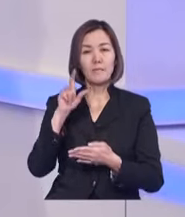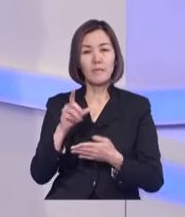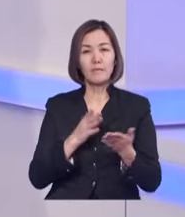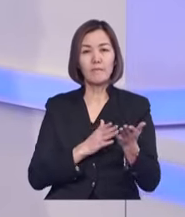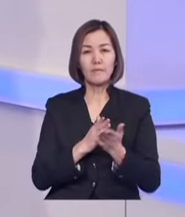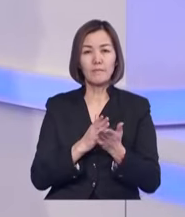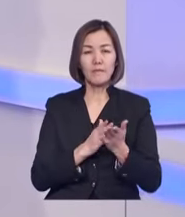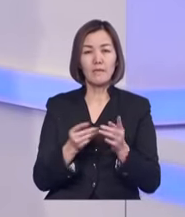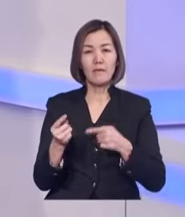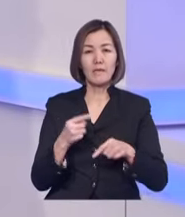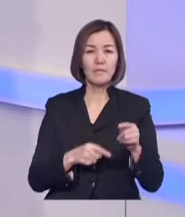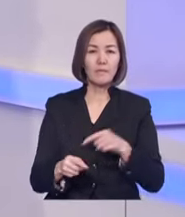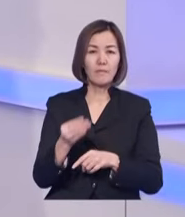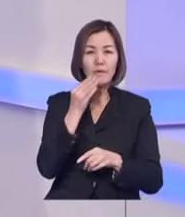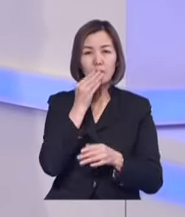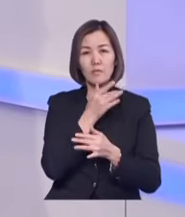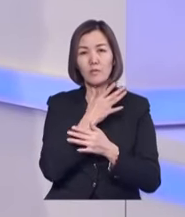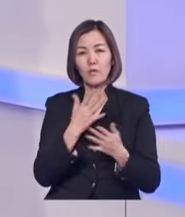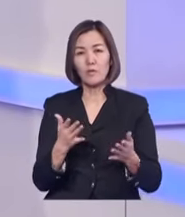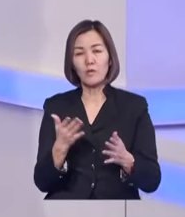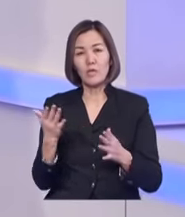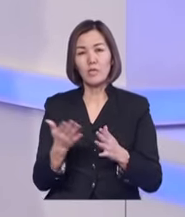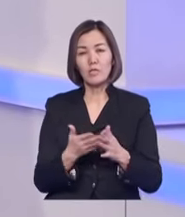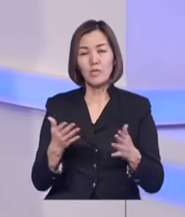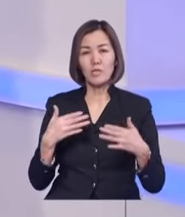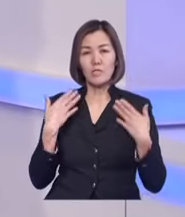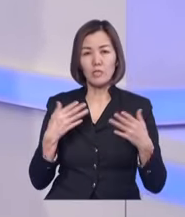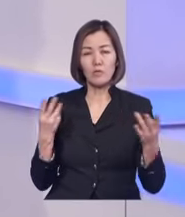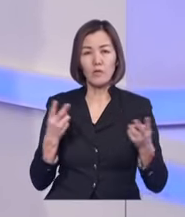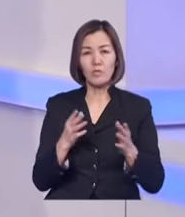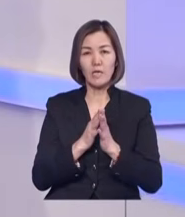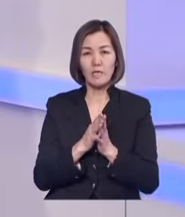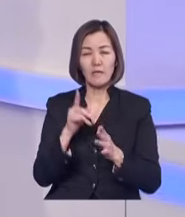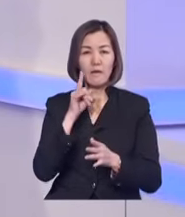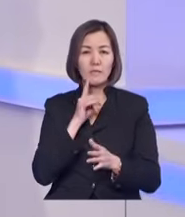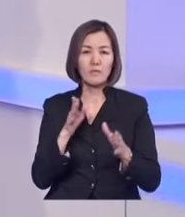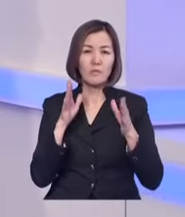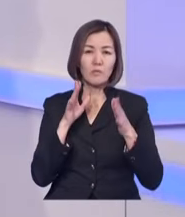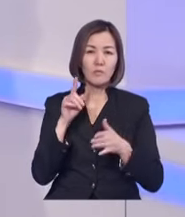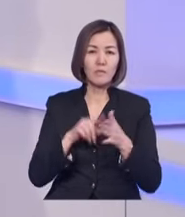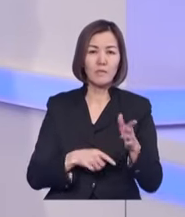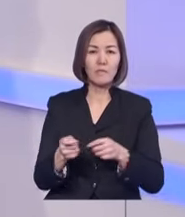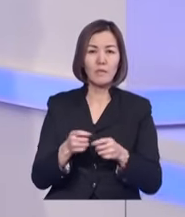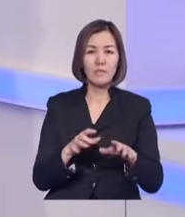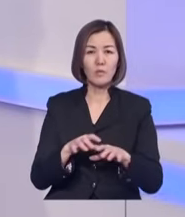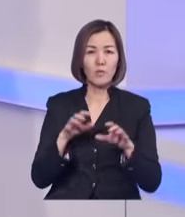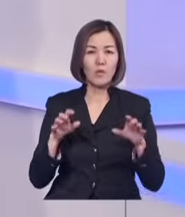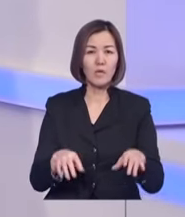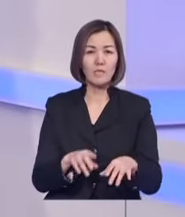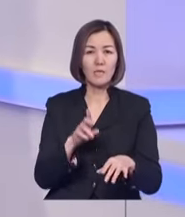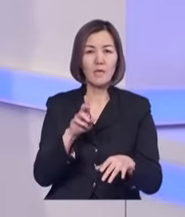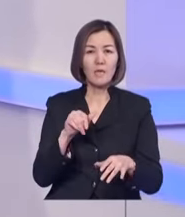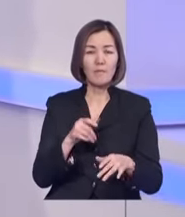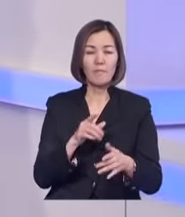Бас мүфти кәсіпкерлерді азық түлік өнімдеріне жеңілдік жасауға шақырды. Қазақстан мұсылмандары діни басқармасының төрағасы бас